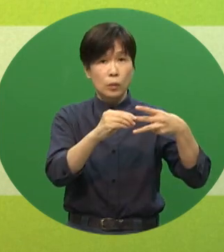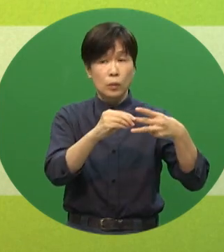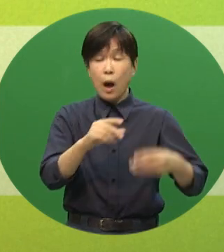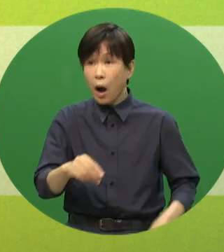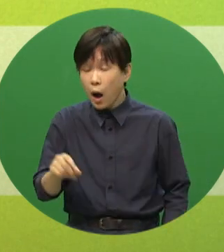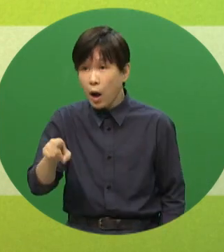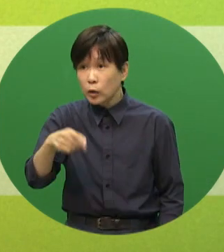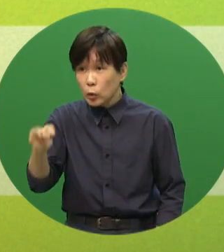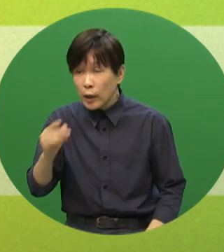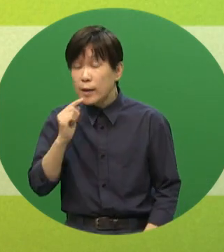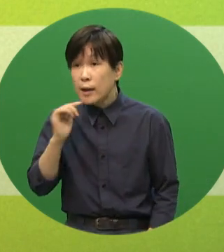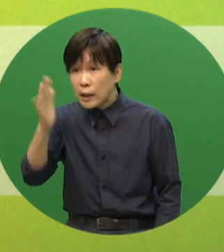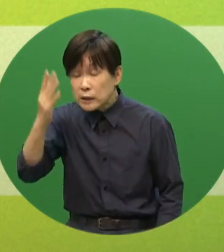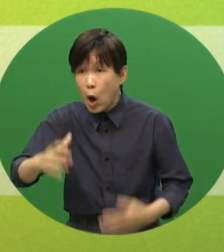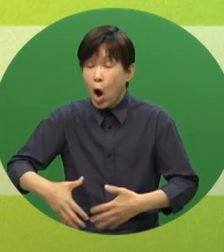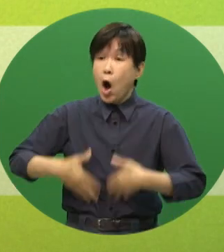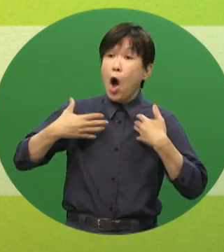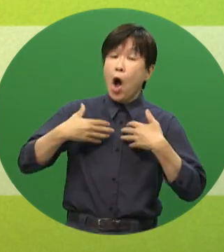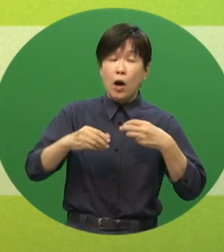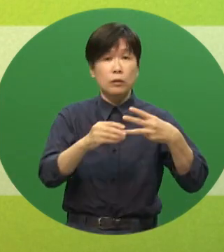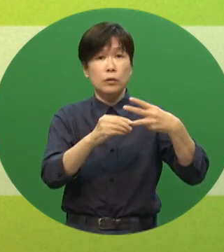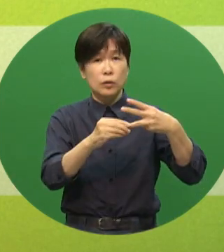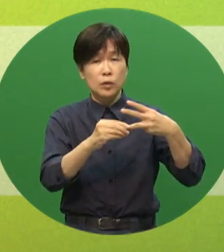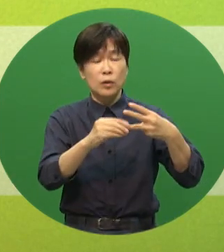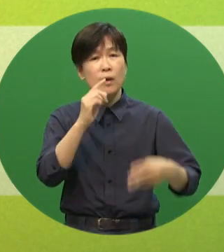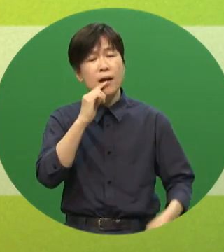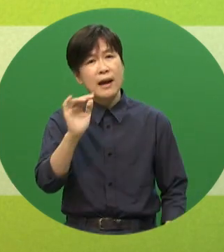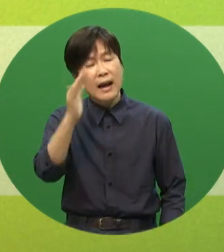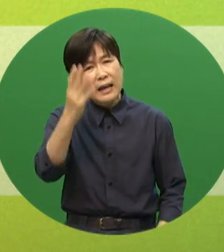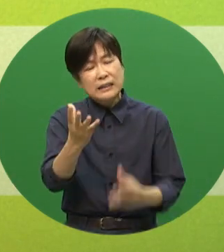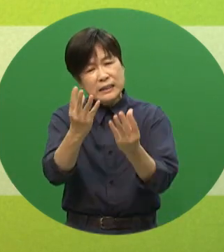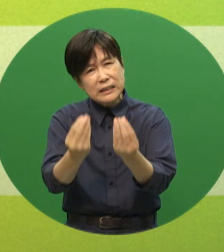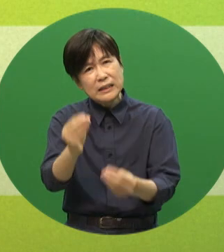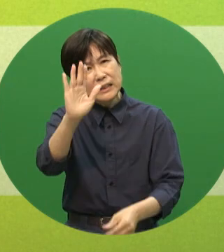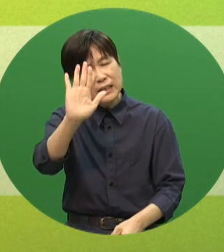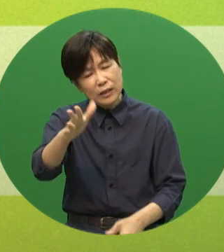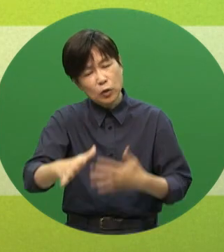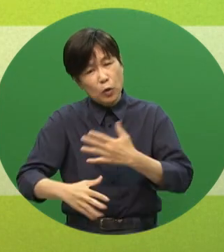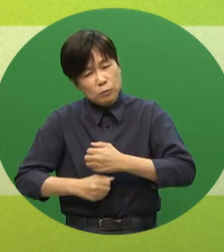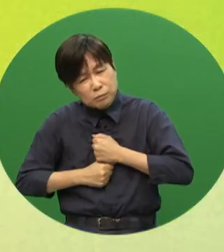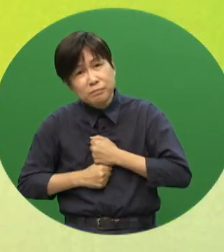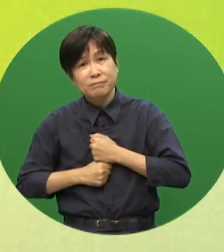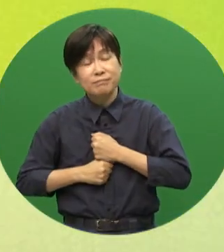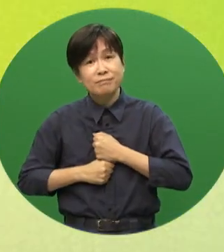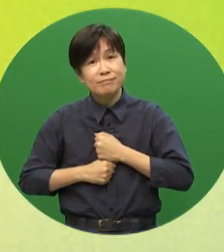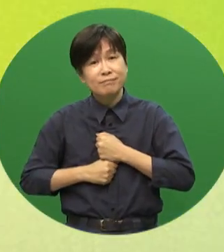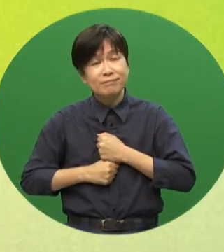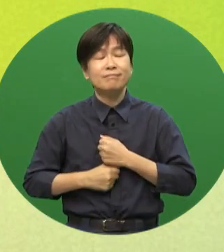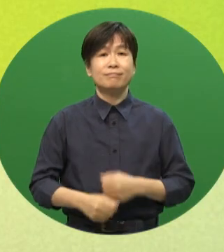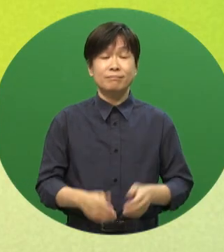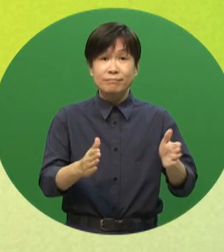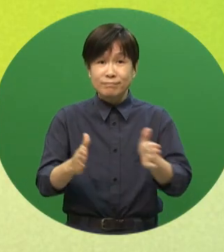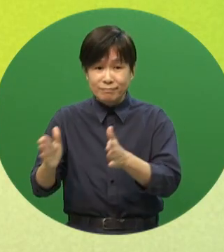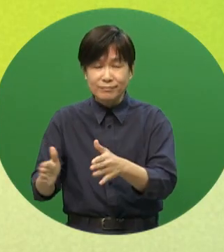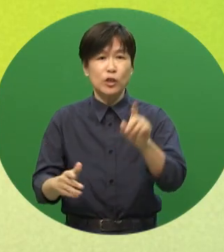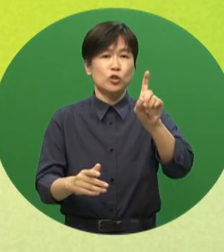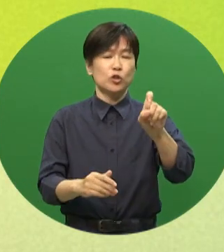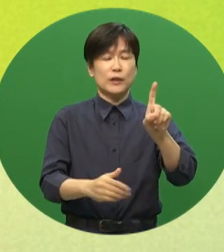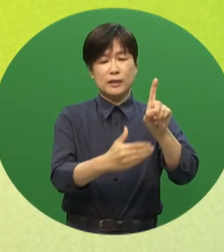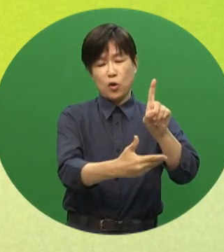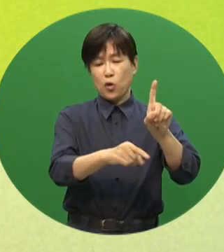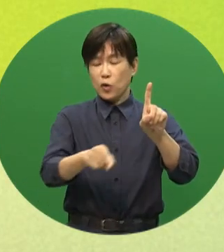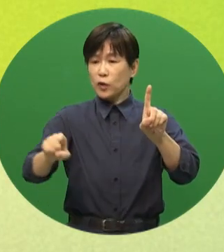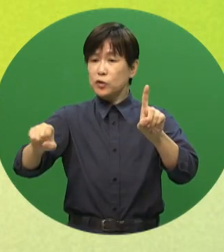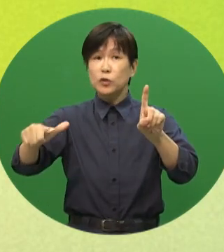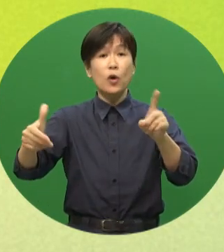ものなし、火事跡の火の用心なんて結構あるんですね。そこで11月9日から